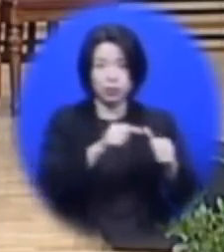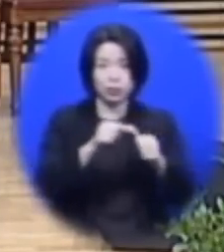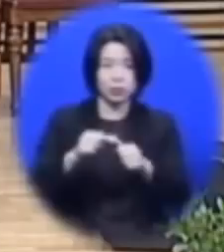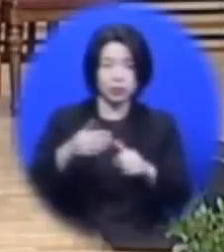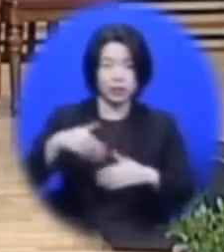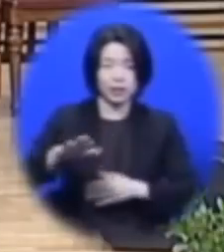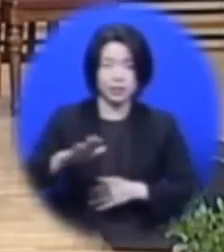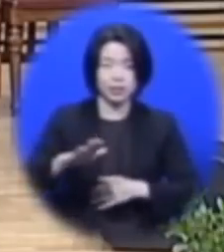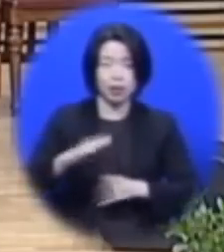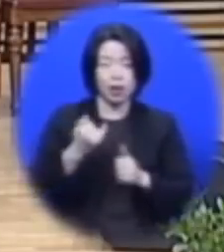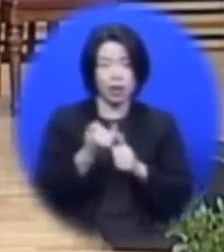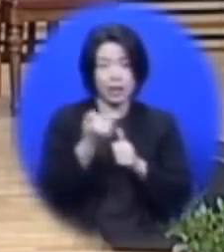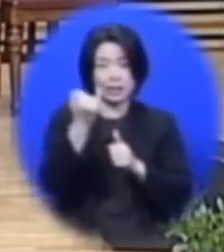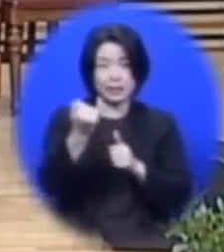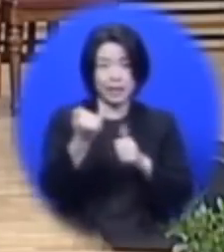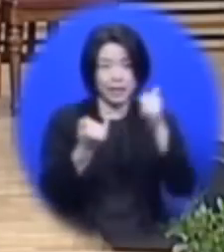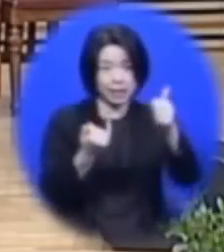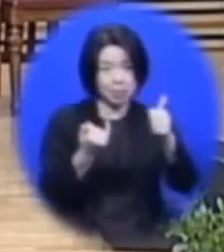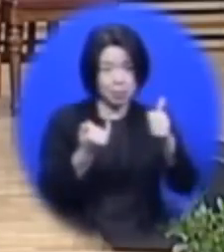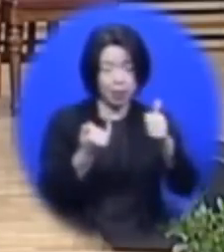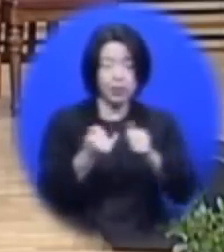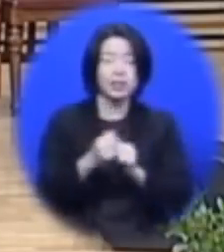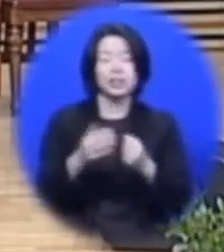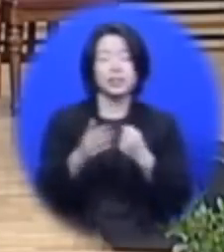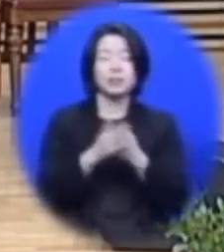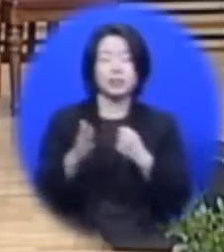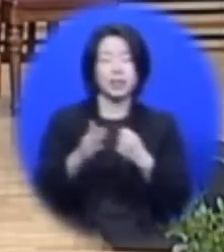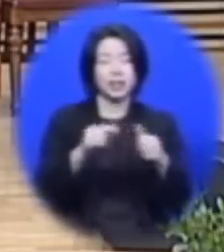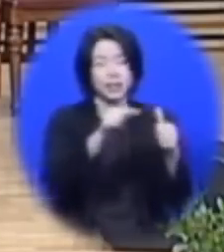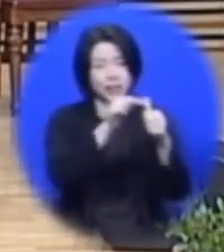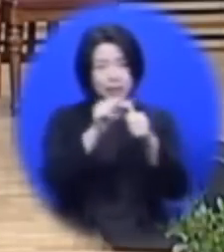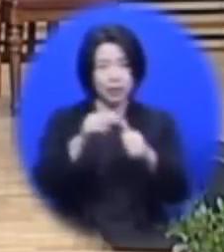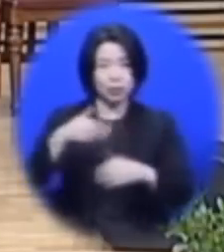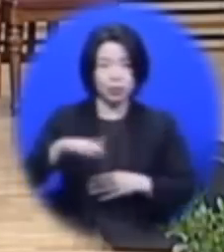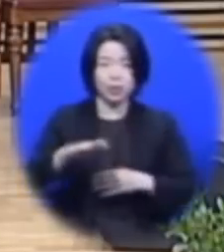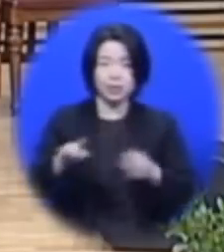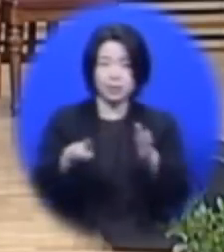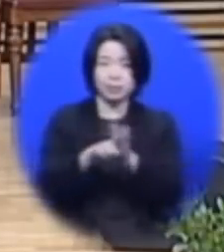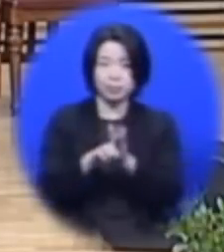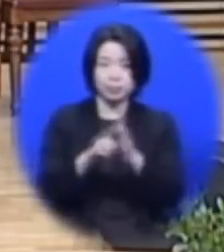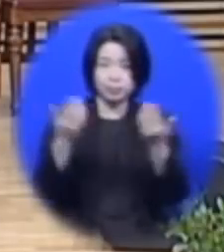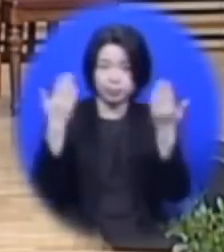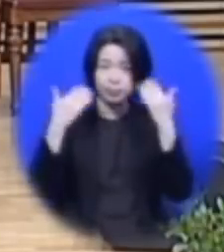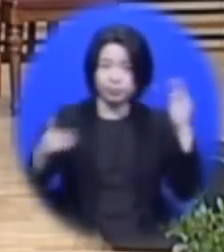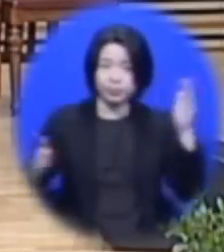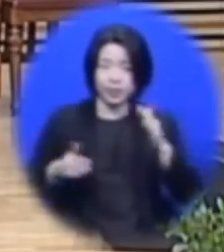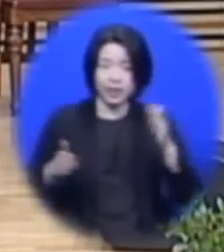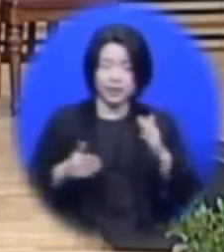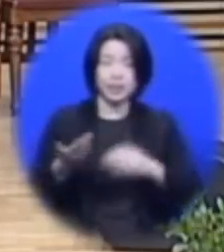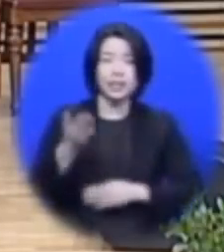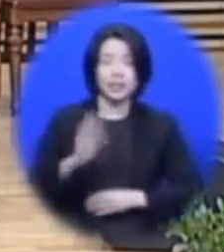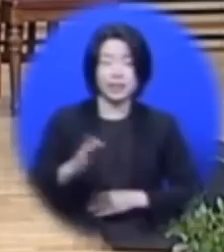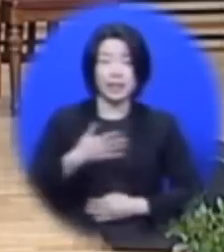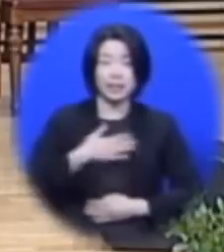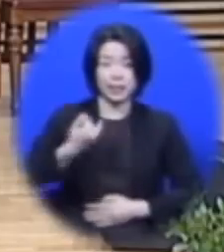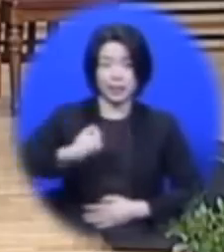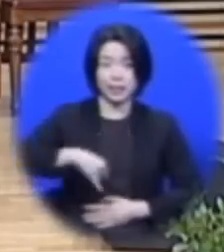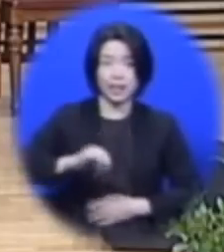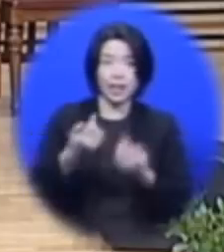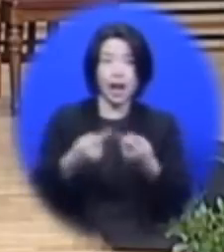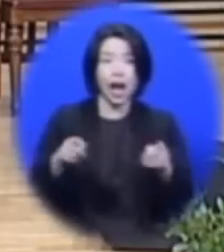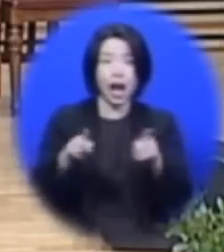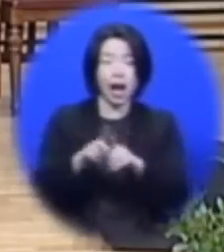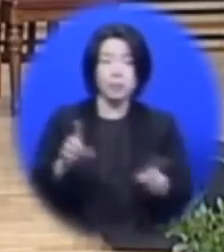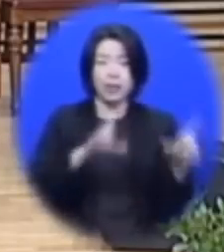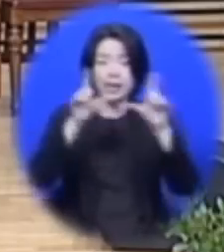사위가 될 사람이라고 하니까 데려가서 신학생이라고 하던데 내딸 함께 살